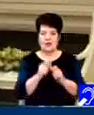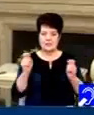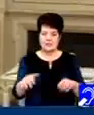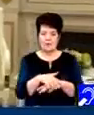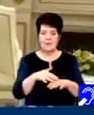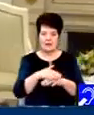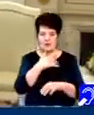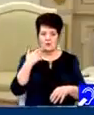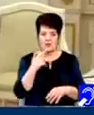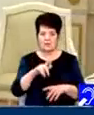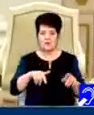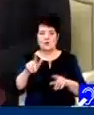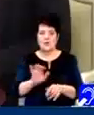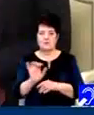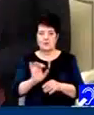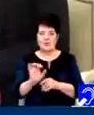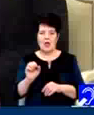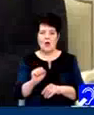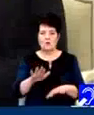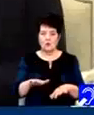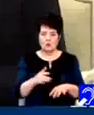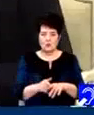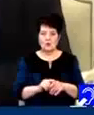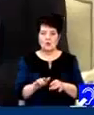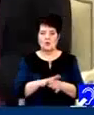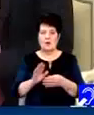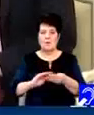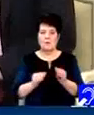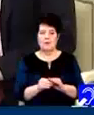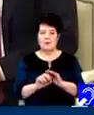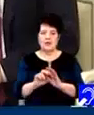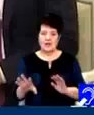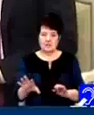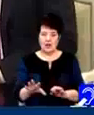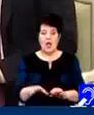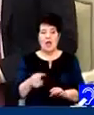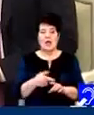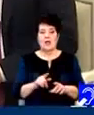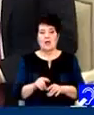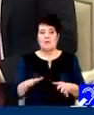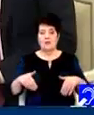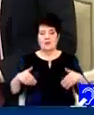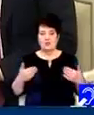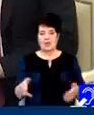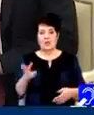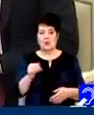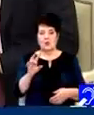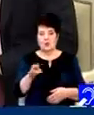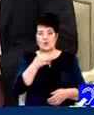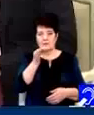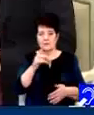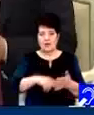piața rusească pentru unii exportatori autohtoni și a fost soluționată problema migranților. În mesajul său de felicitare, Dodon și-a